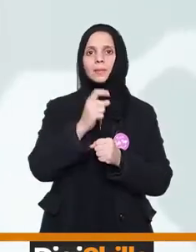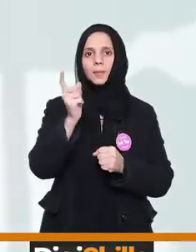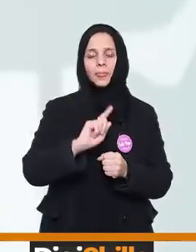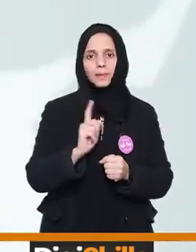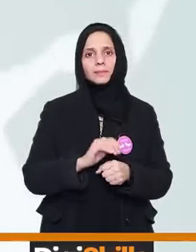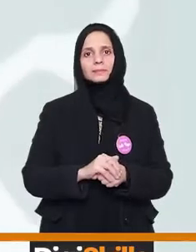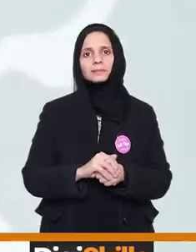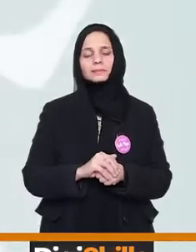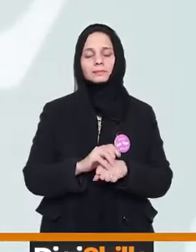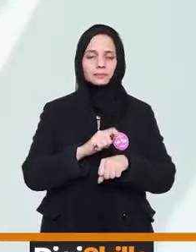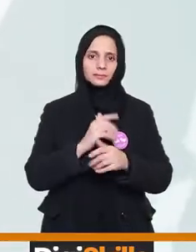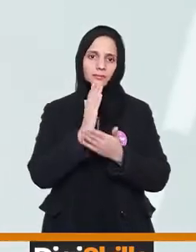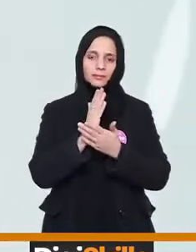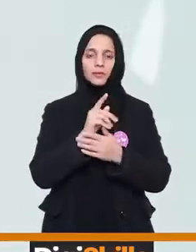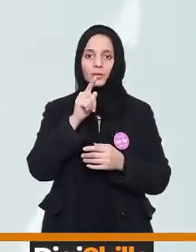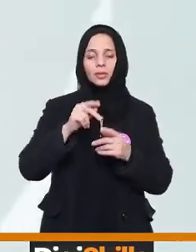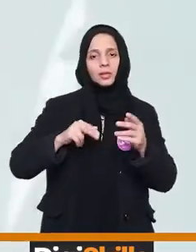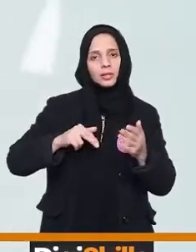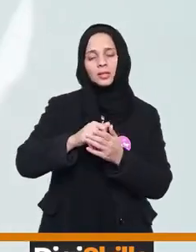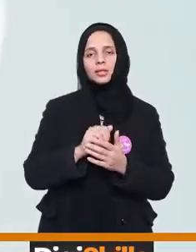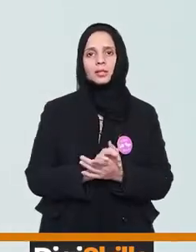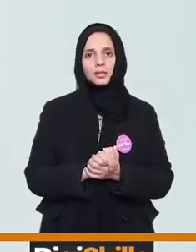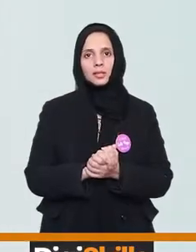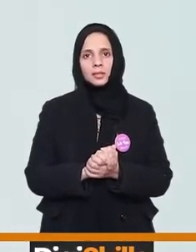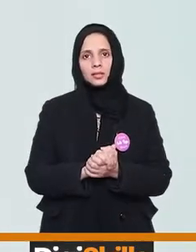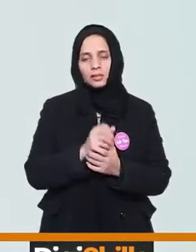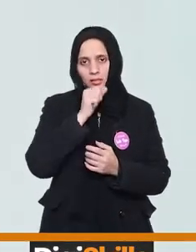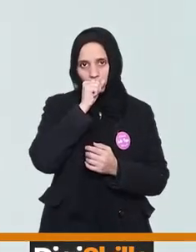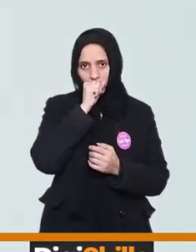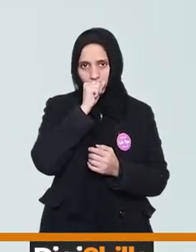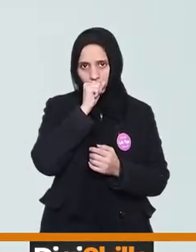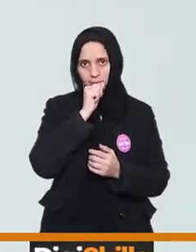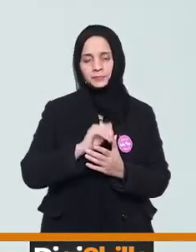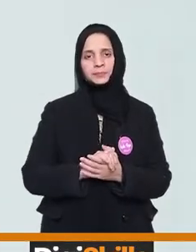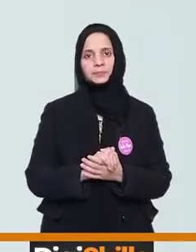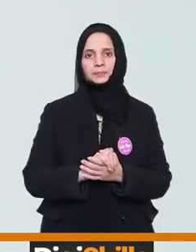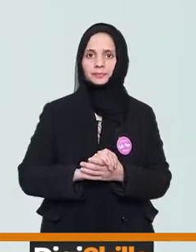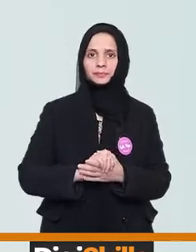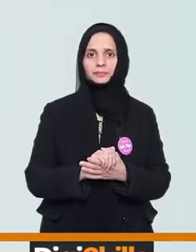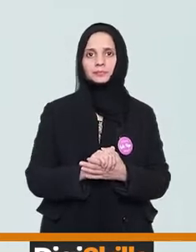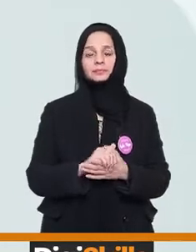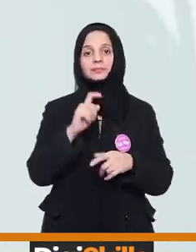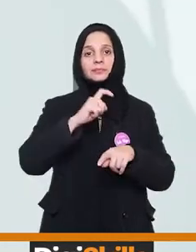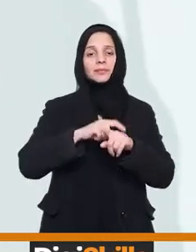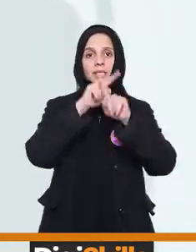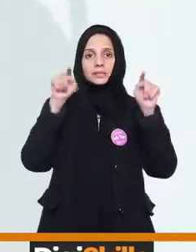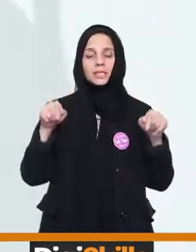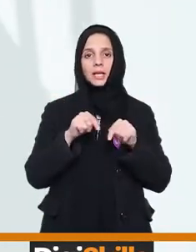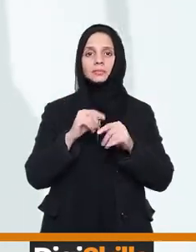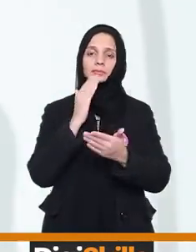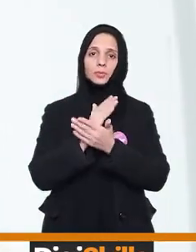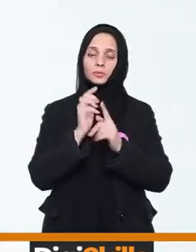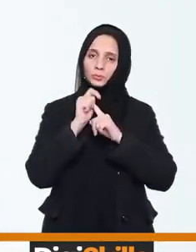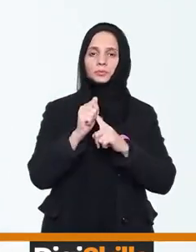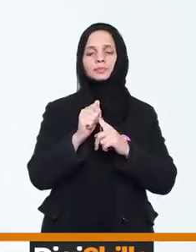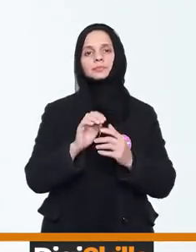باؤنڈ کیجئے بائی اسٹیئنگ آن دا کلاک کہ یہ ایک پرٹیکولر ٹاسک، خواہ وہ کچھ بھی ہو، وہ اس ٹائم فریم کے